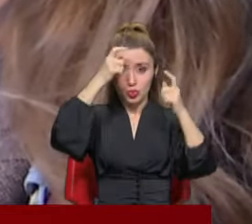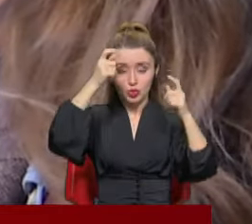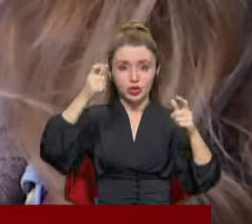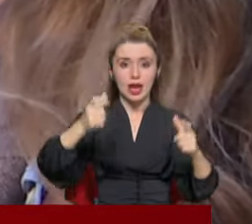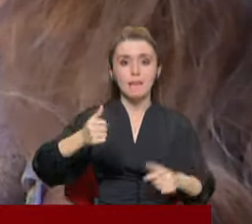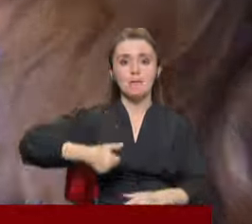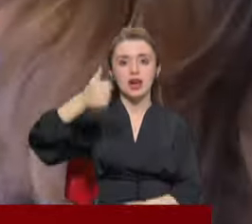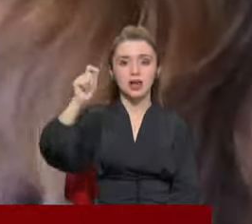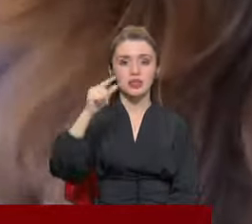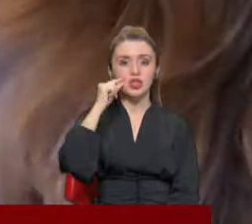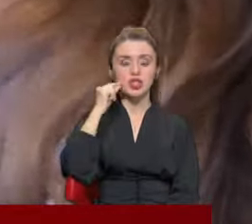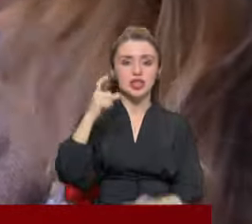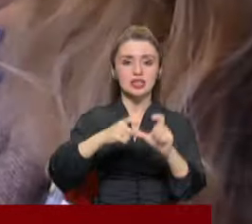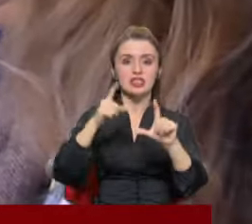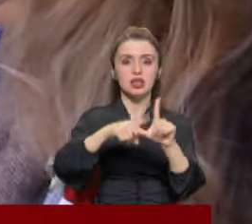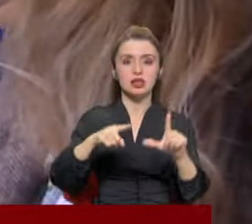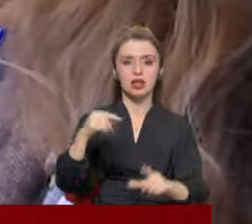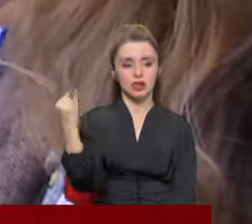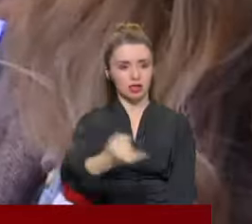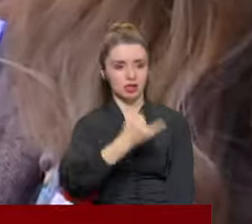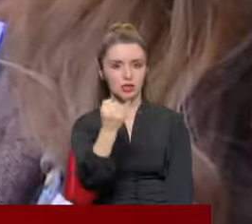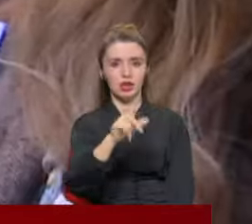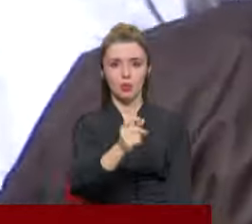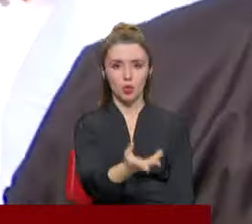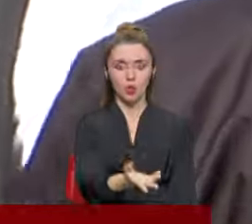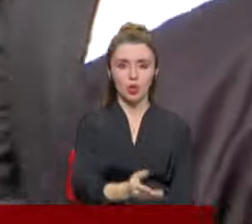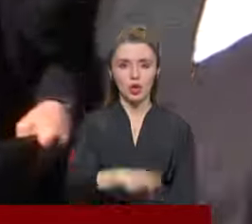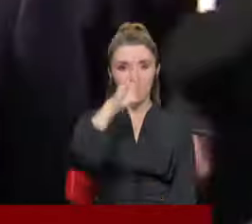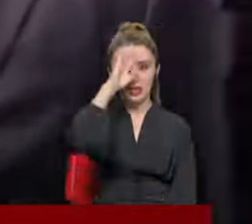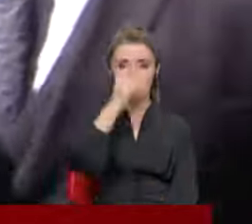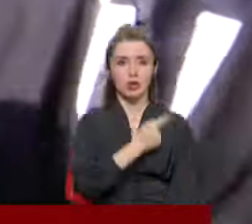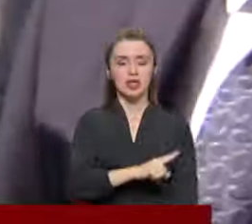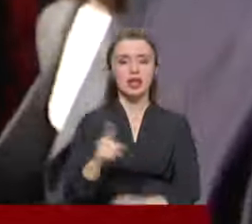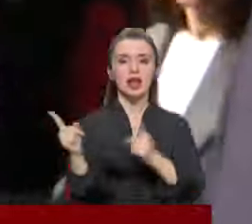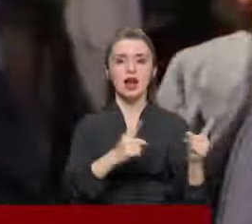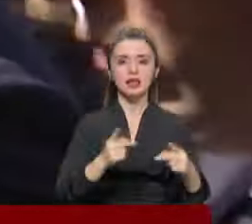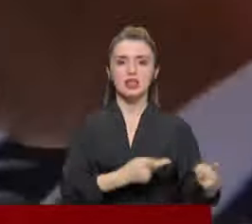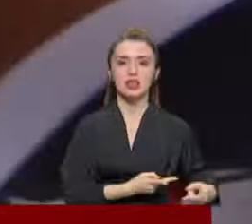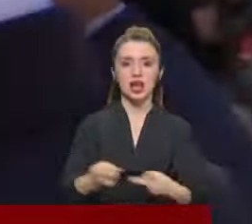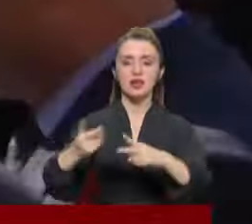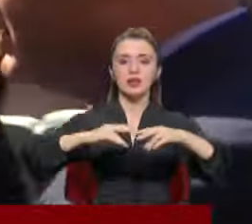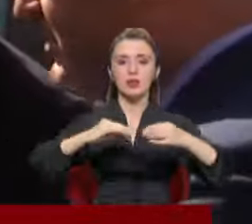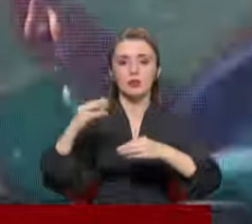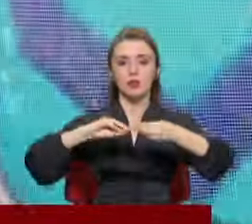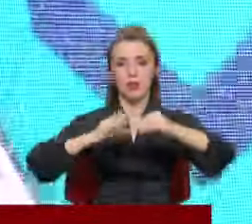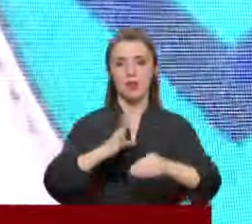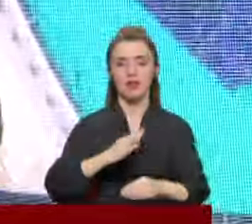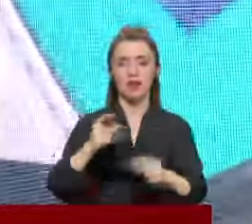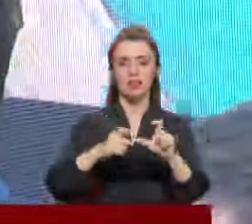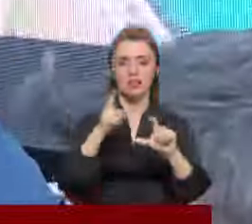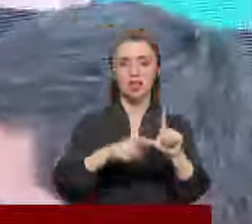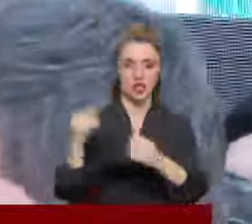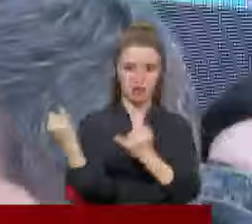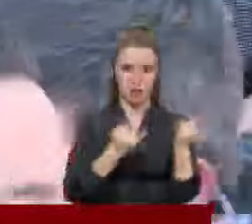bakanlık yapmış biri stajyerlikle dalga geçiyor bu söylediğiyle. İstanbul adayları arasında davet polemiğinin yanı sıra stajyer tartışması